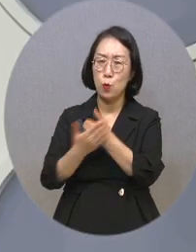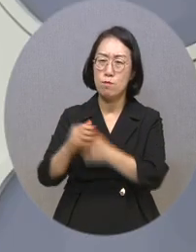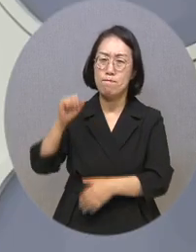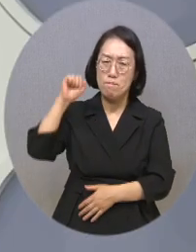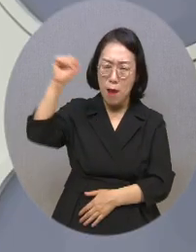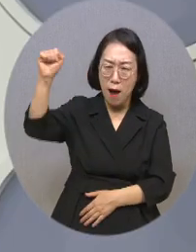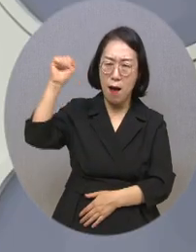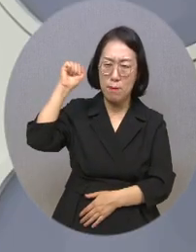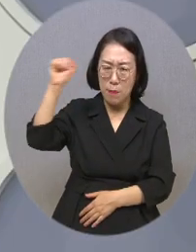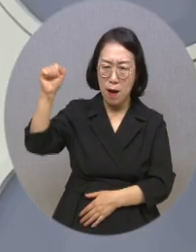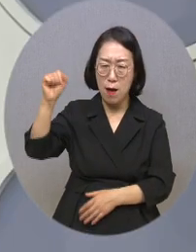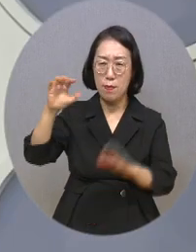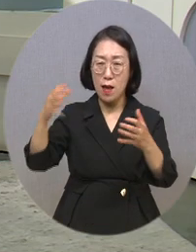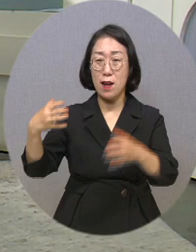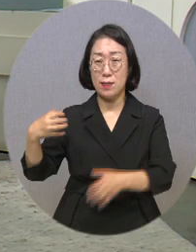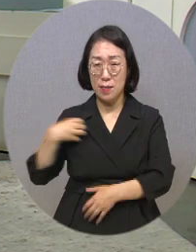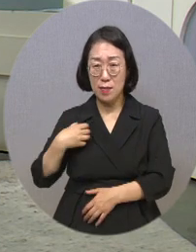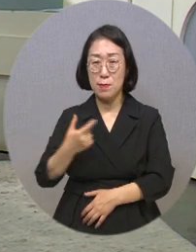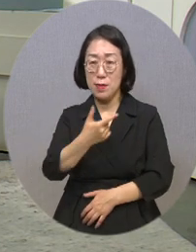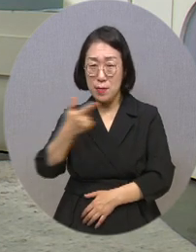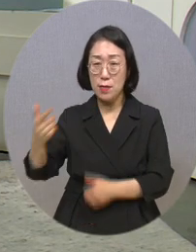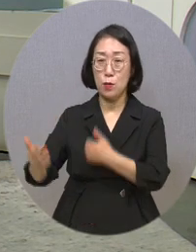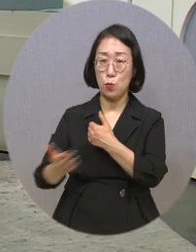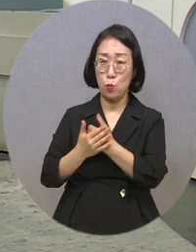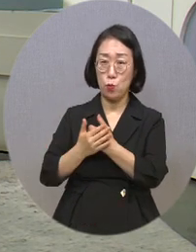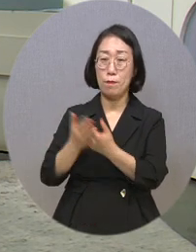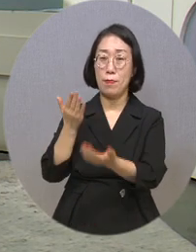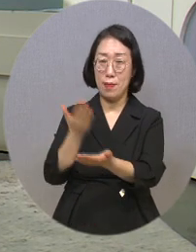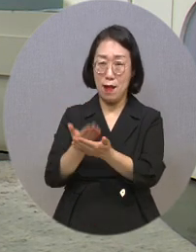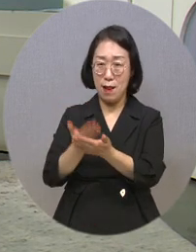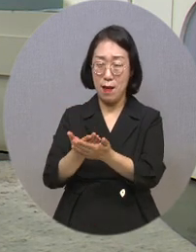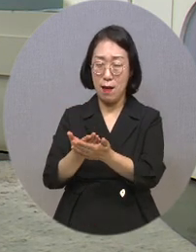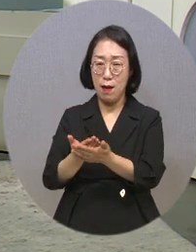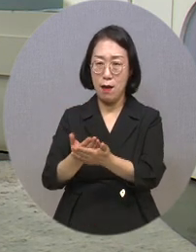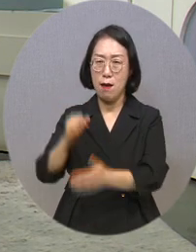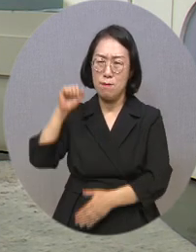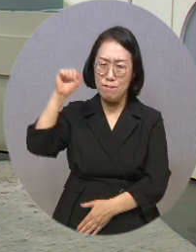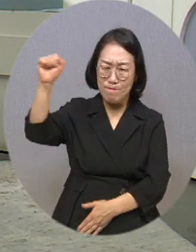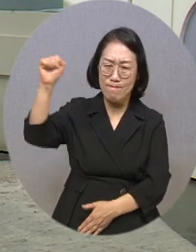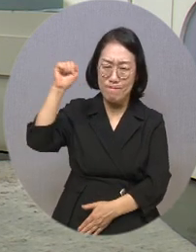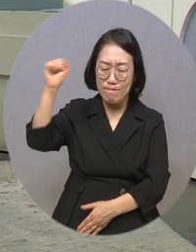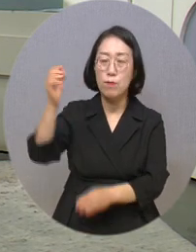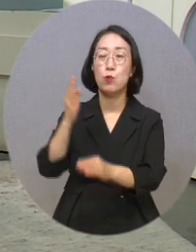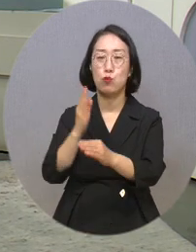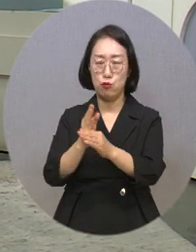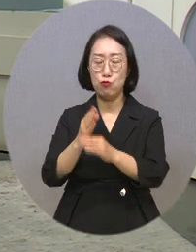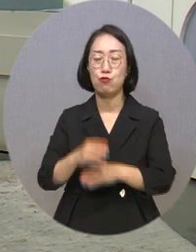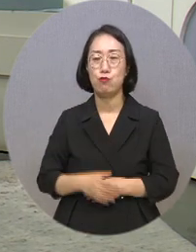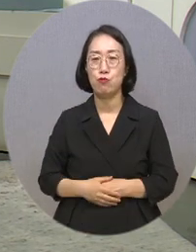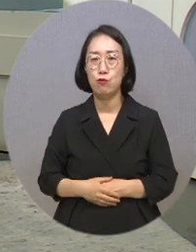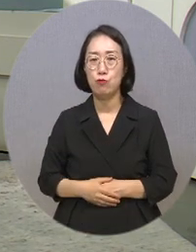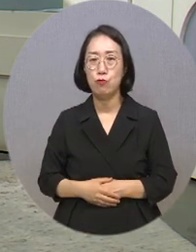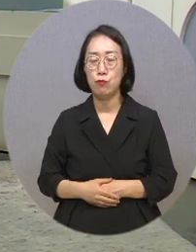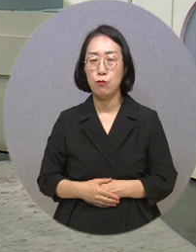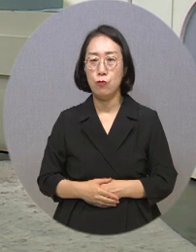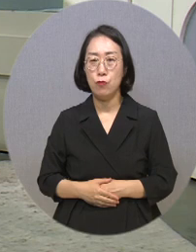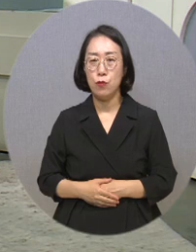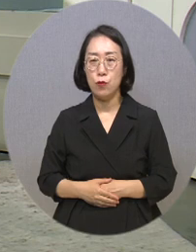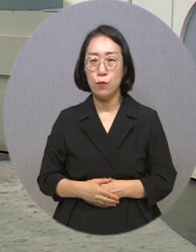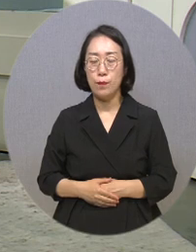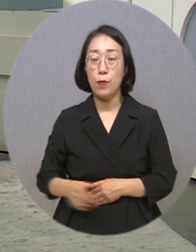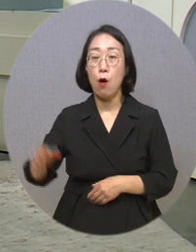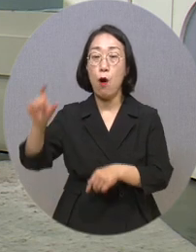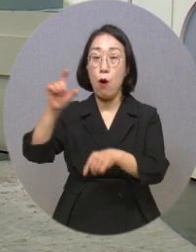국가 책임제라는 걸 해서 큰 걸 해야지 조금 되니까 네. 그렇게 주장들을 하고 있는데 조금